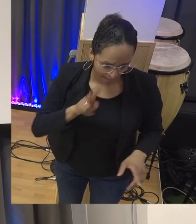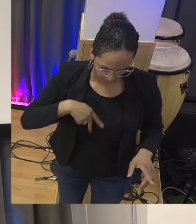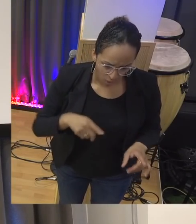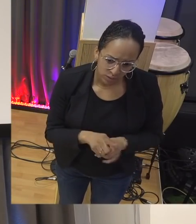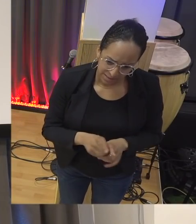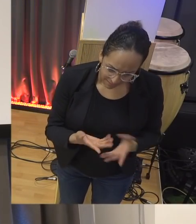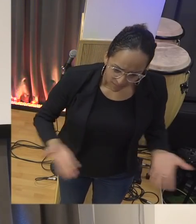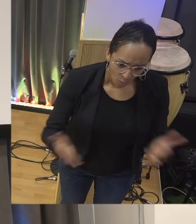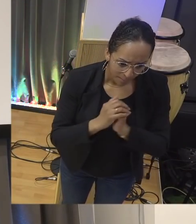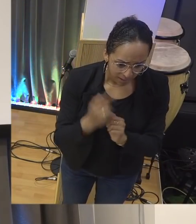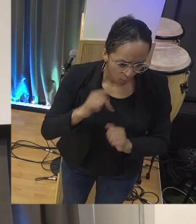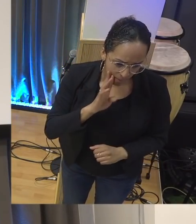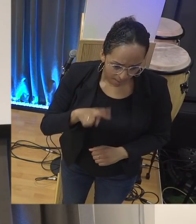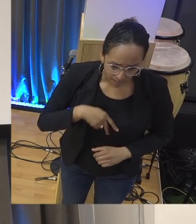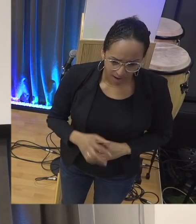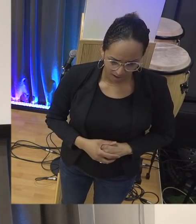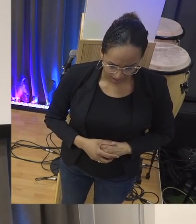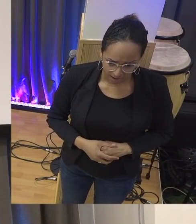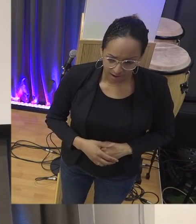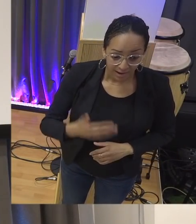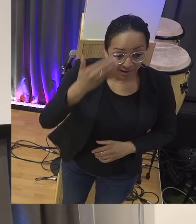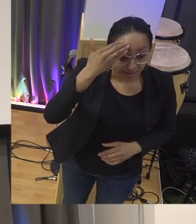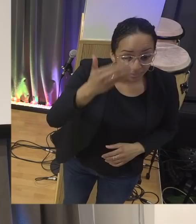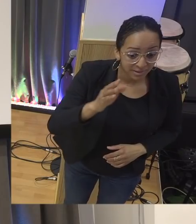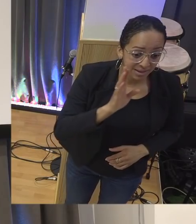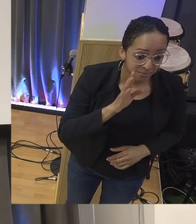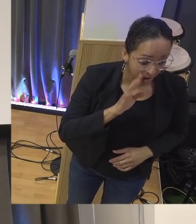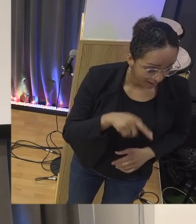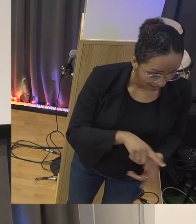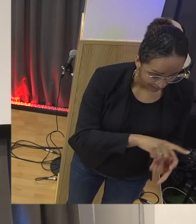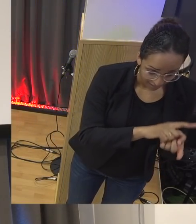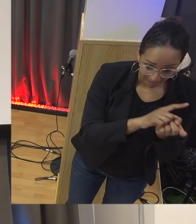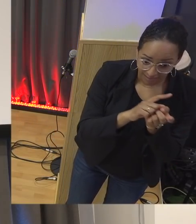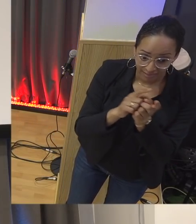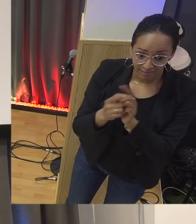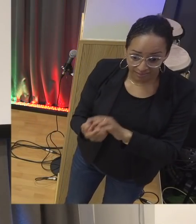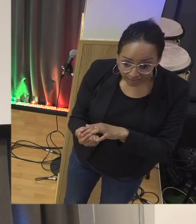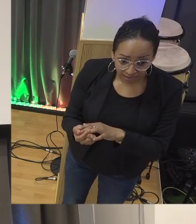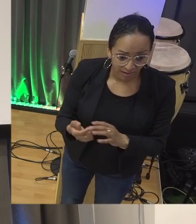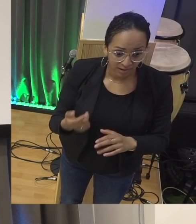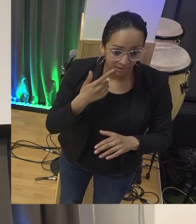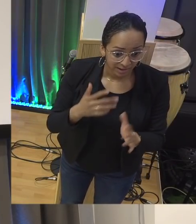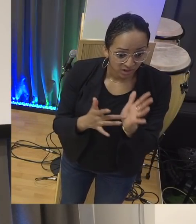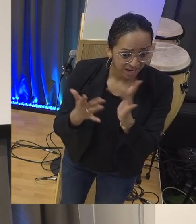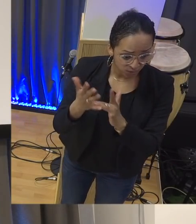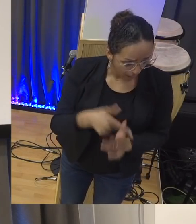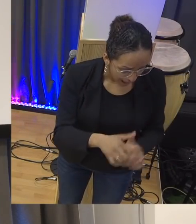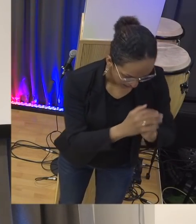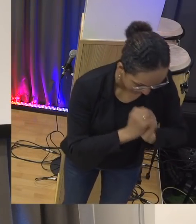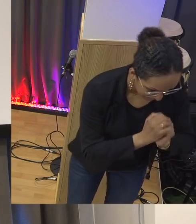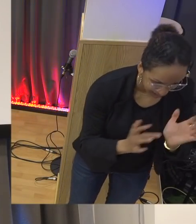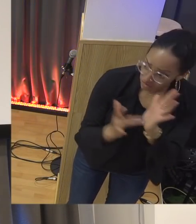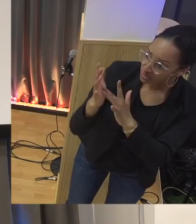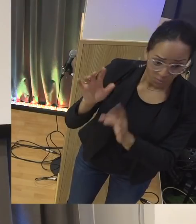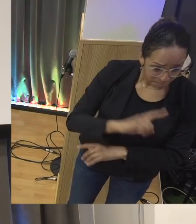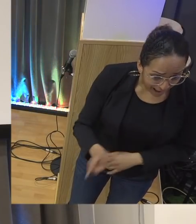Saïd, comment Saïd, ta mère, si elle passe l'autre côté de l'éternité sans Jésus? Déjà là, maintenant, mais elle loupe tellement